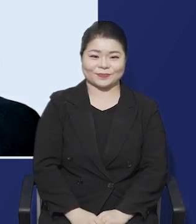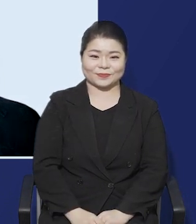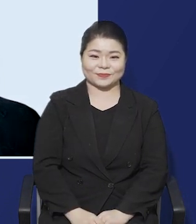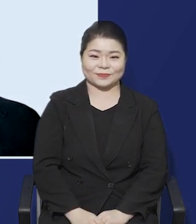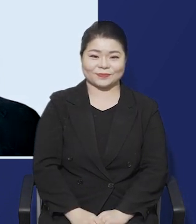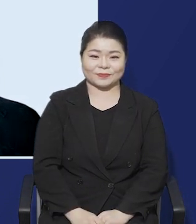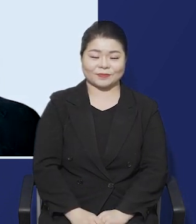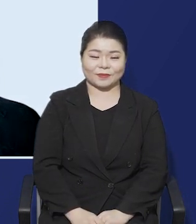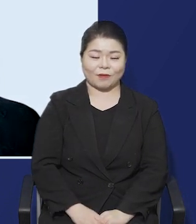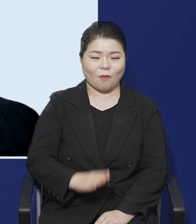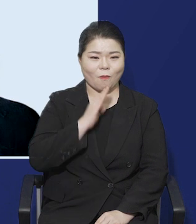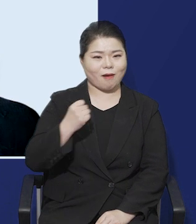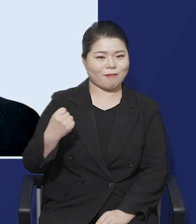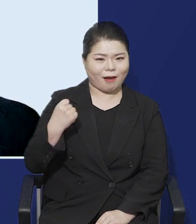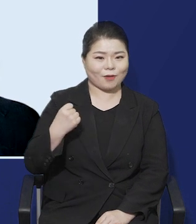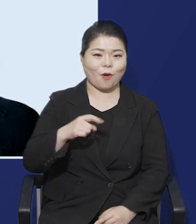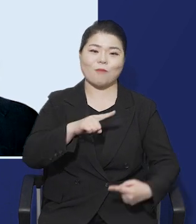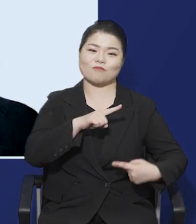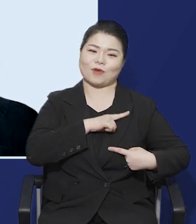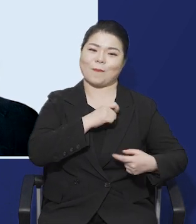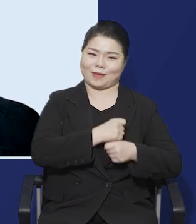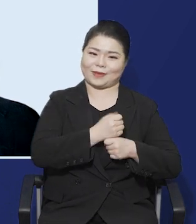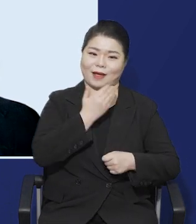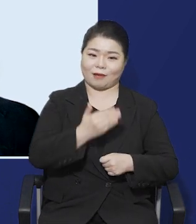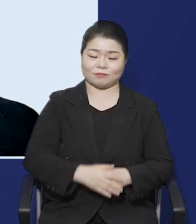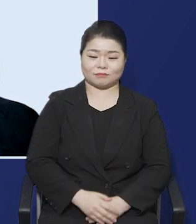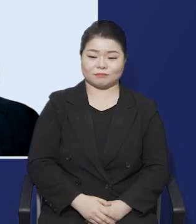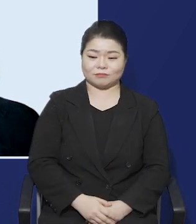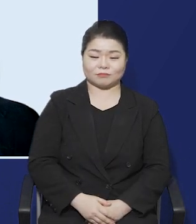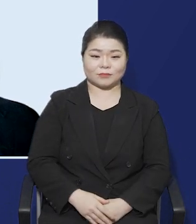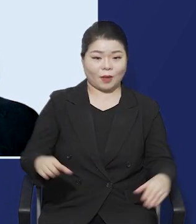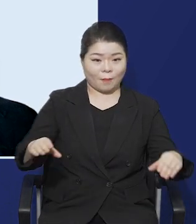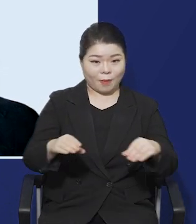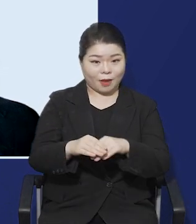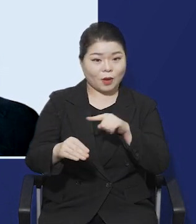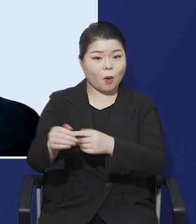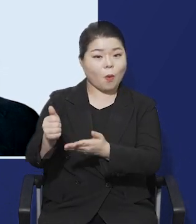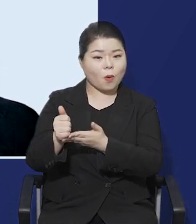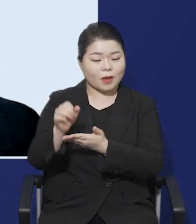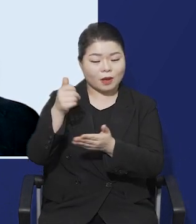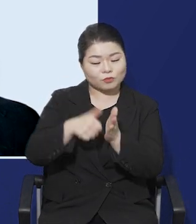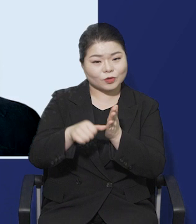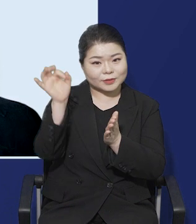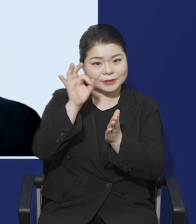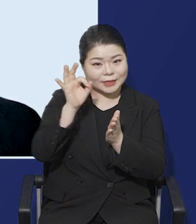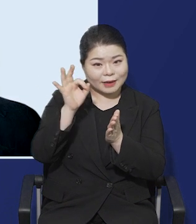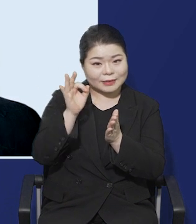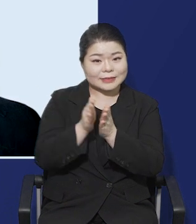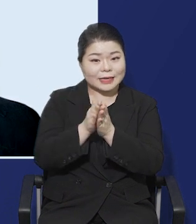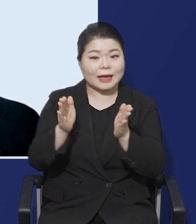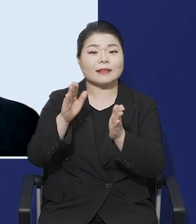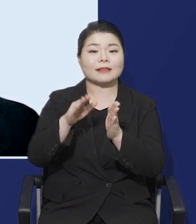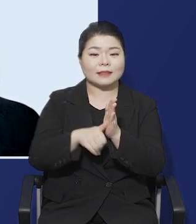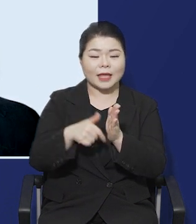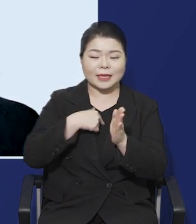마지막으로 강력한 브랜드 구축입니다. 파트너 고객이 제품을 찾기 시작할수록 제품의 인기를 높이고자 할